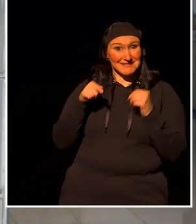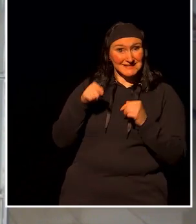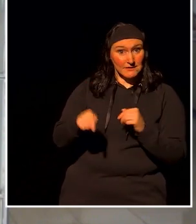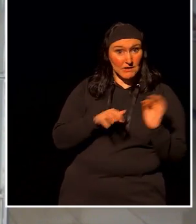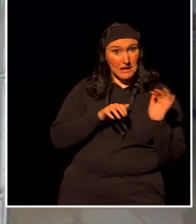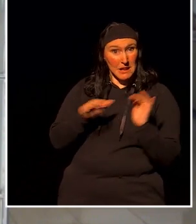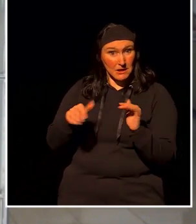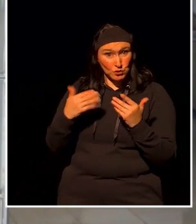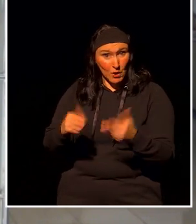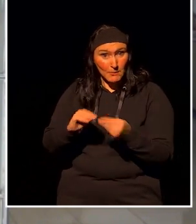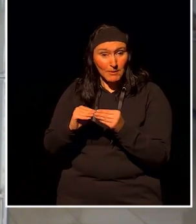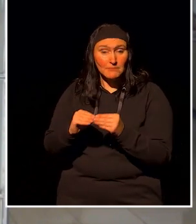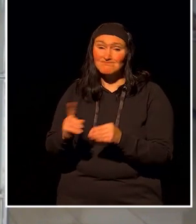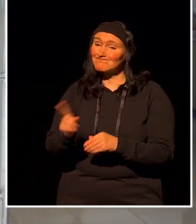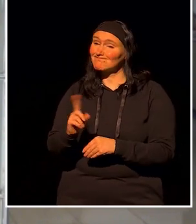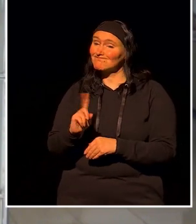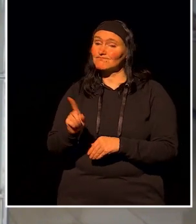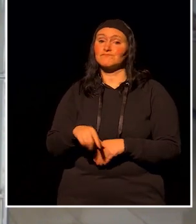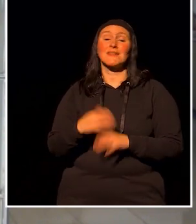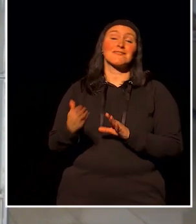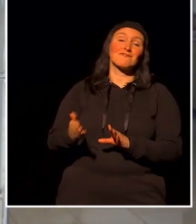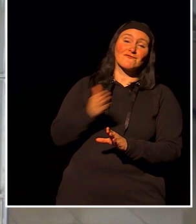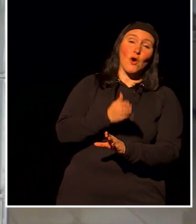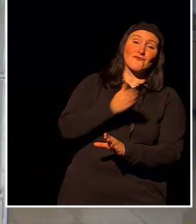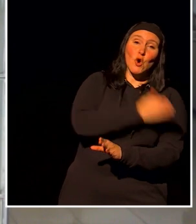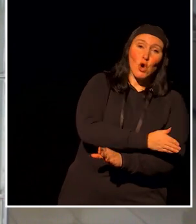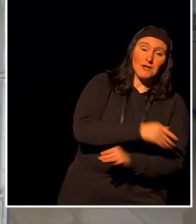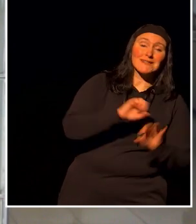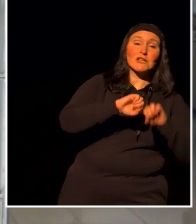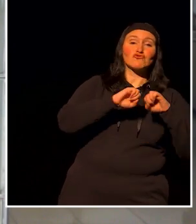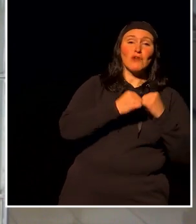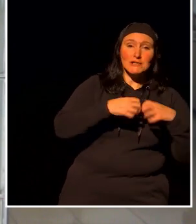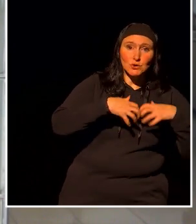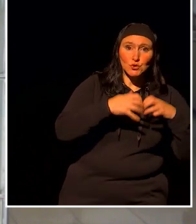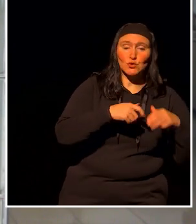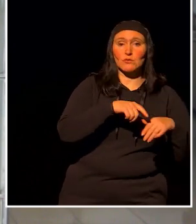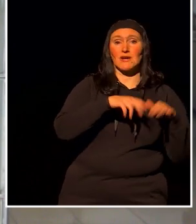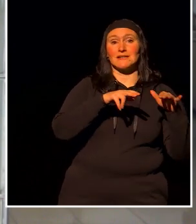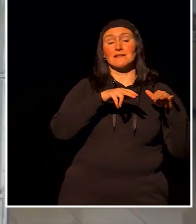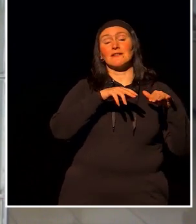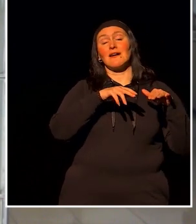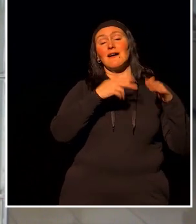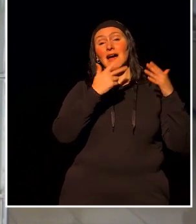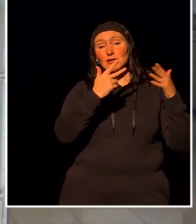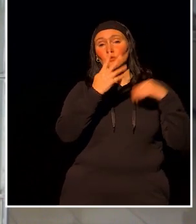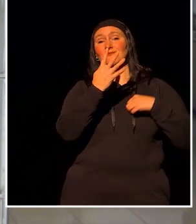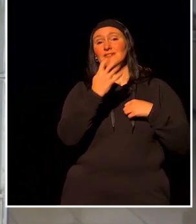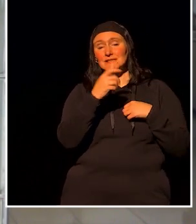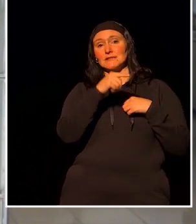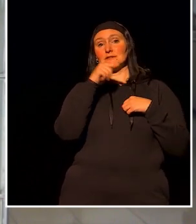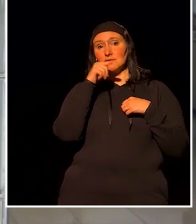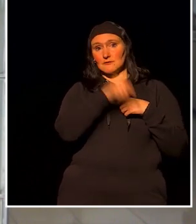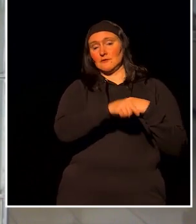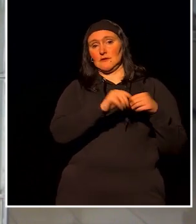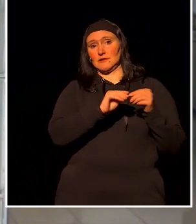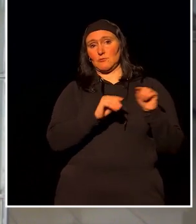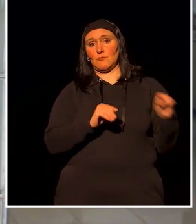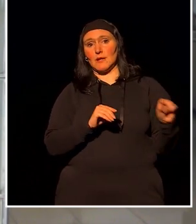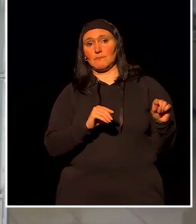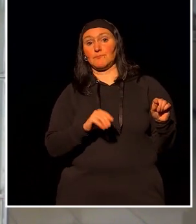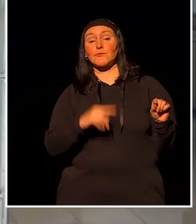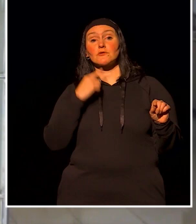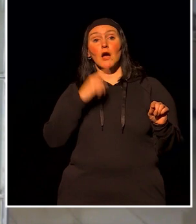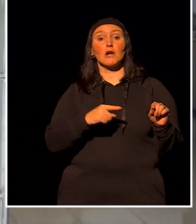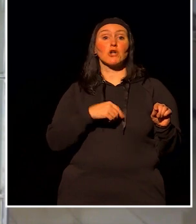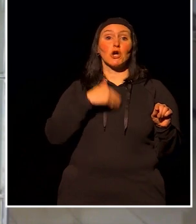einfach, die Staatsgründung, die davon ausgeht, dass es eine Ausübung jüdischer